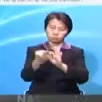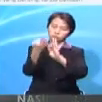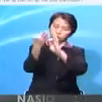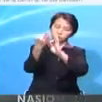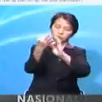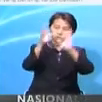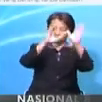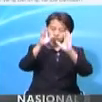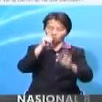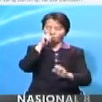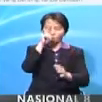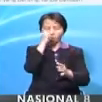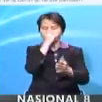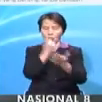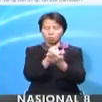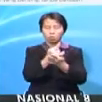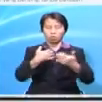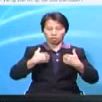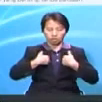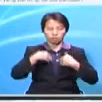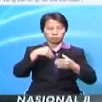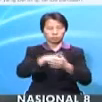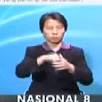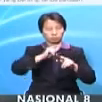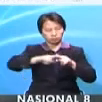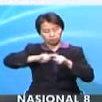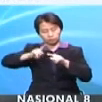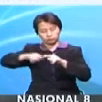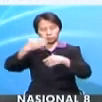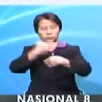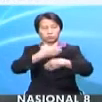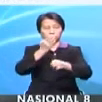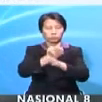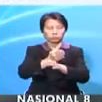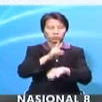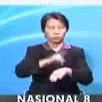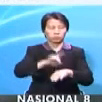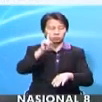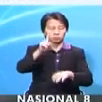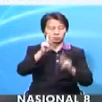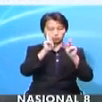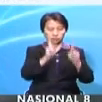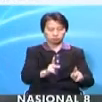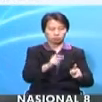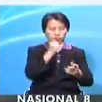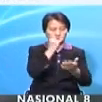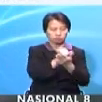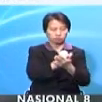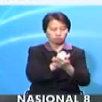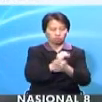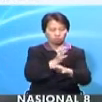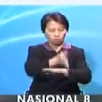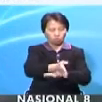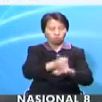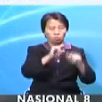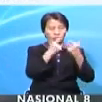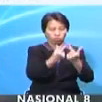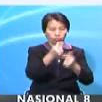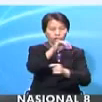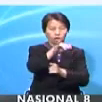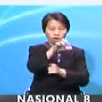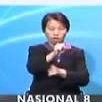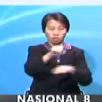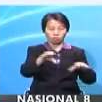dengan corak ekskremisme yang wujud dalam berbagai bentuk di satu pihak ekstrimis radikal seperti kumpulan Ice